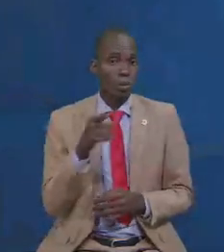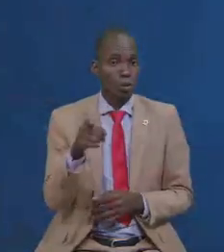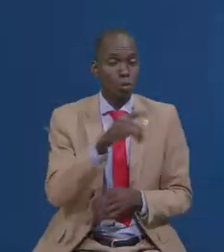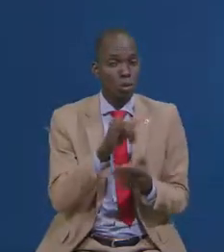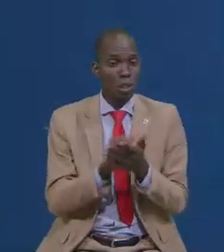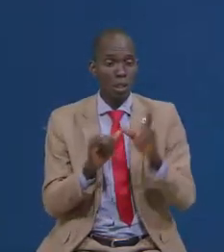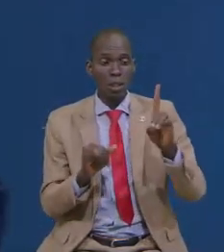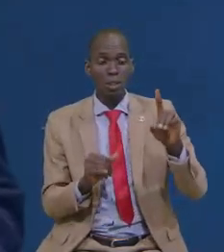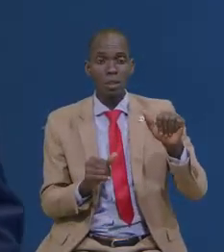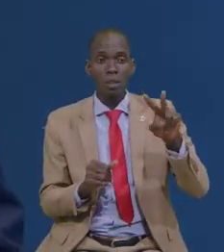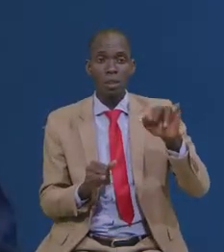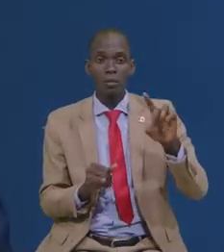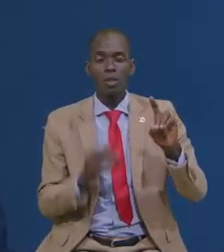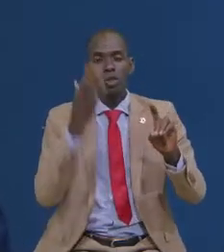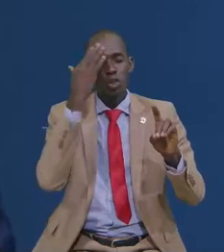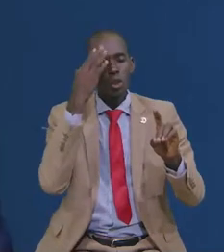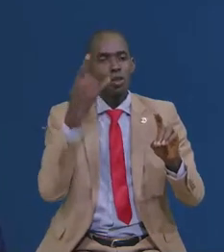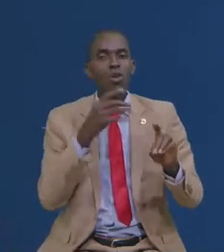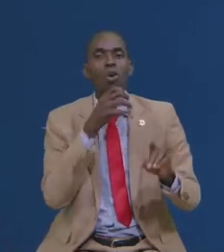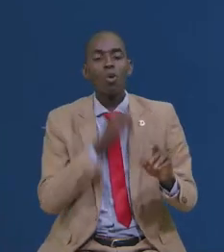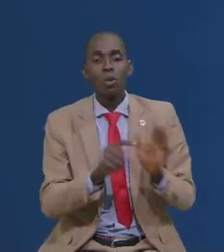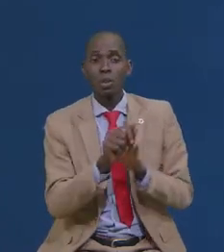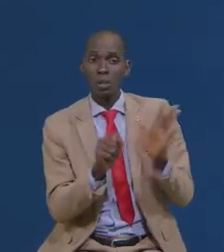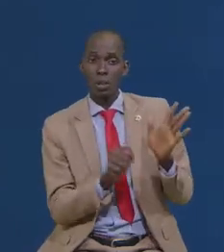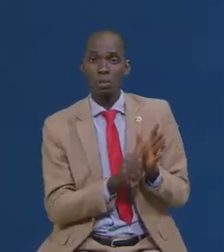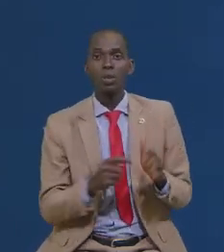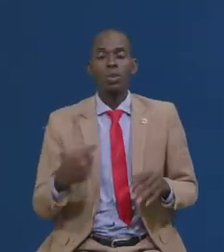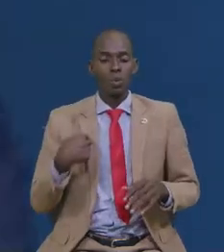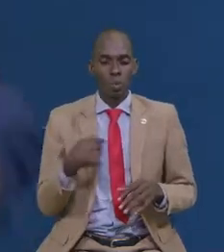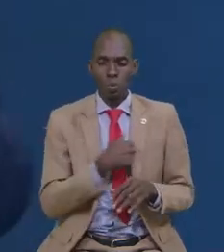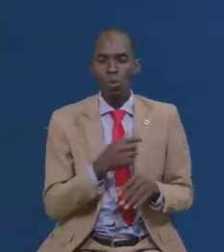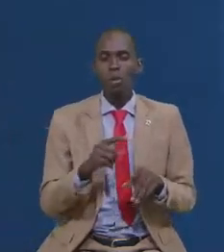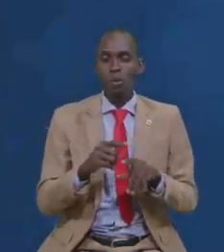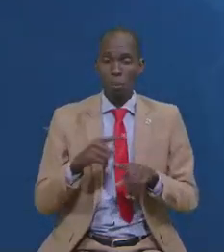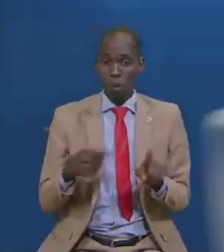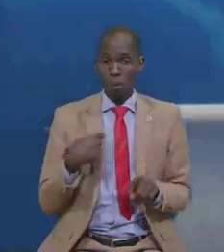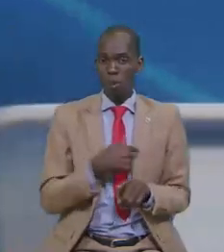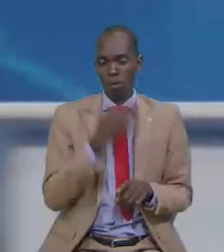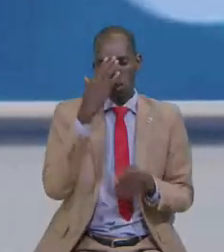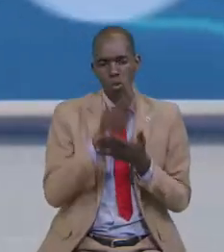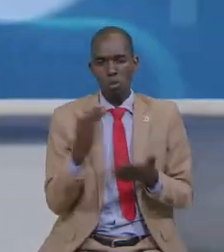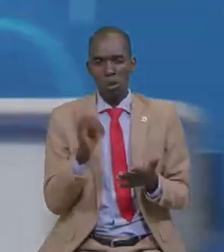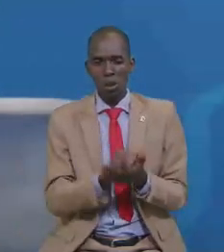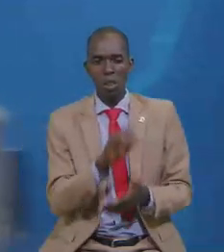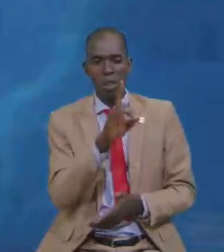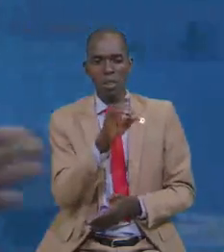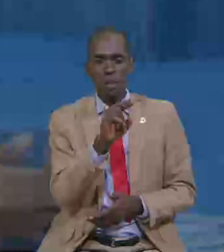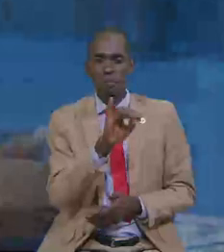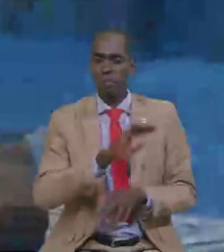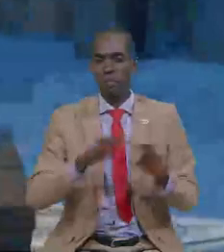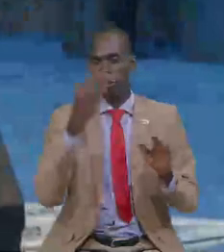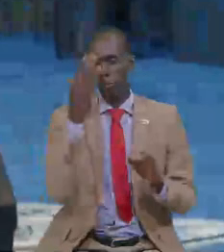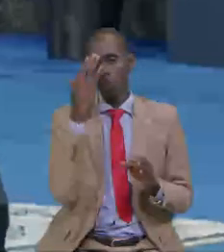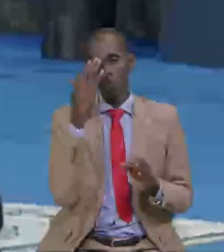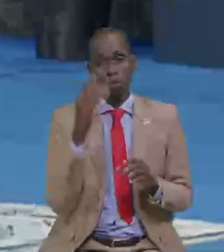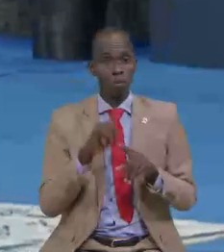Maintenant, je vous dis que David savait, il connaissait les Écritures de l'Ancien Testament. nous connaissons quelque chose qu'ils ne connaissaient